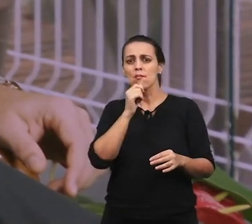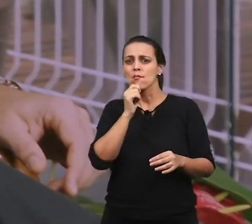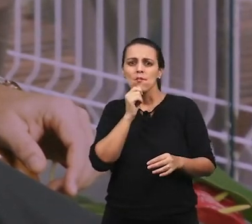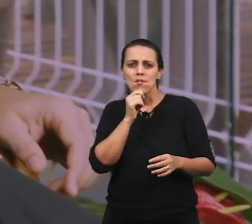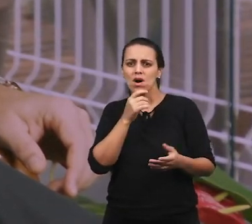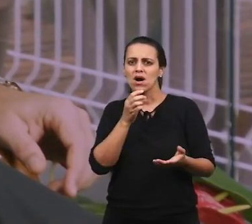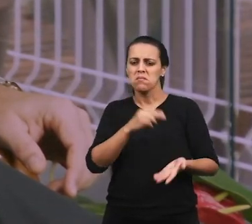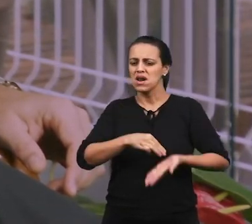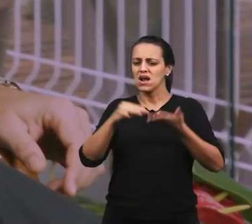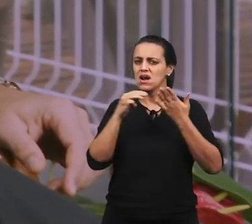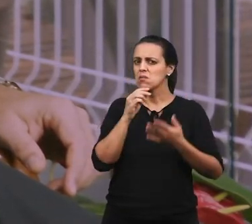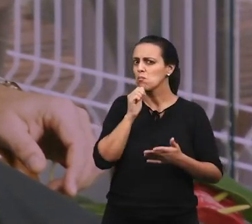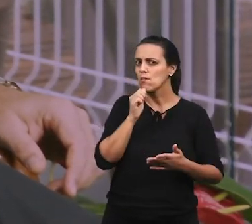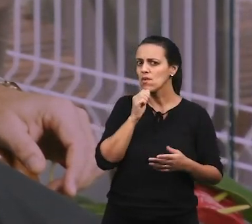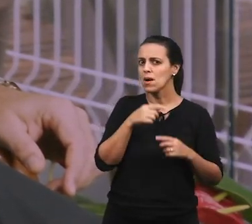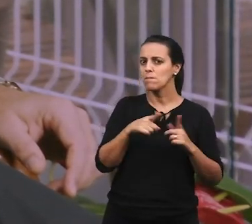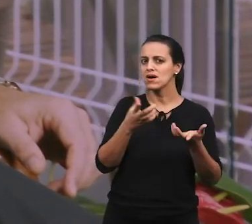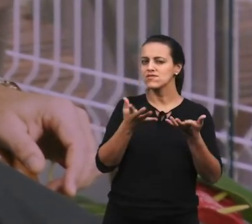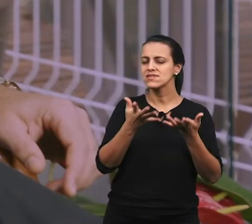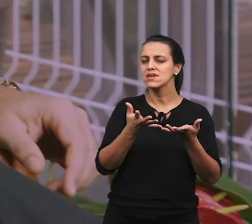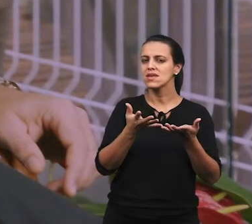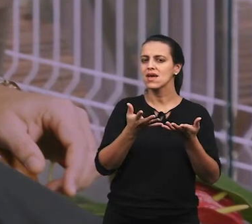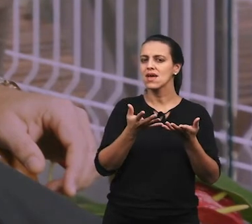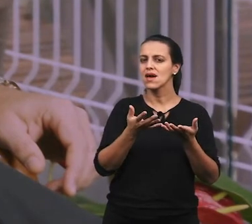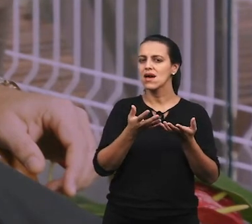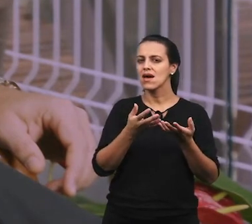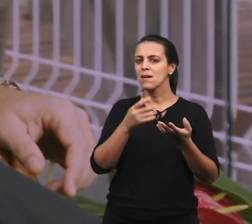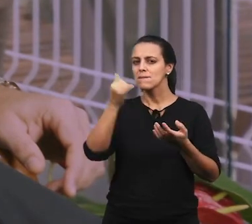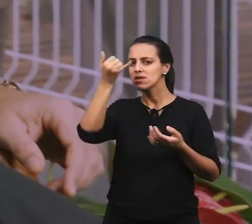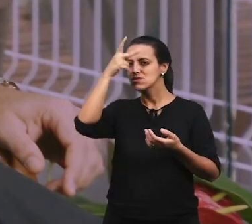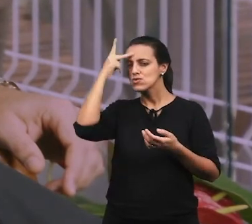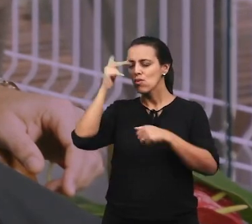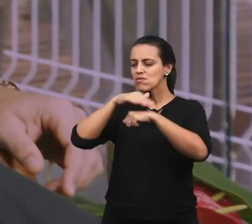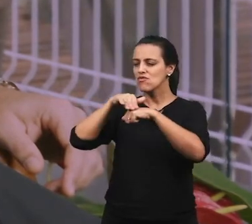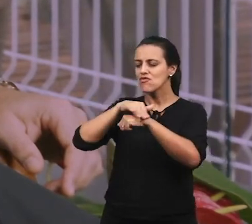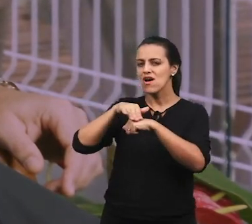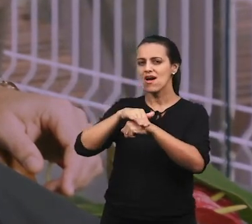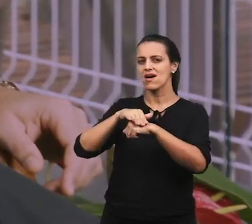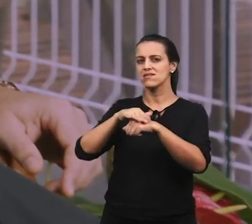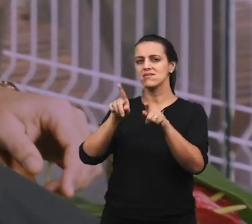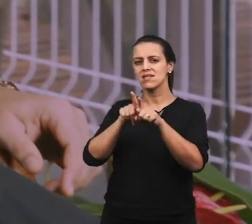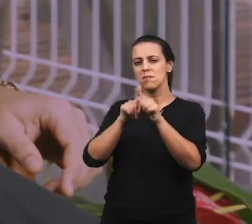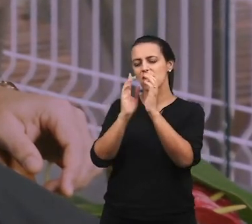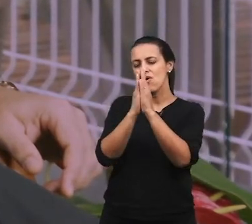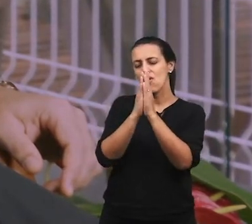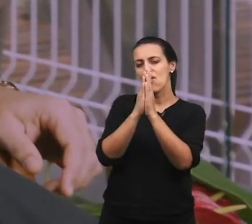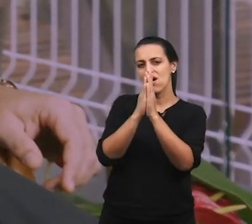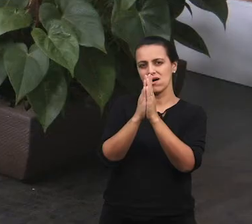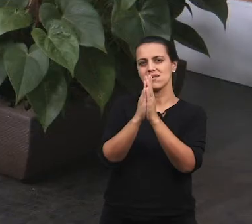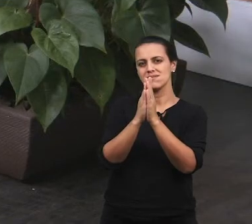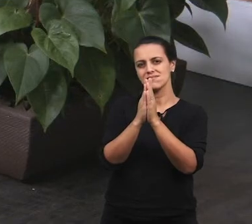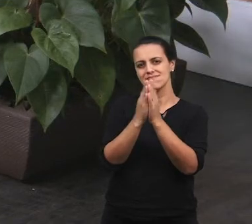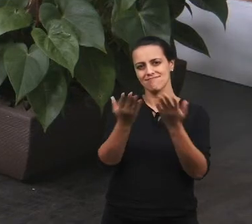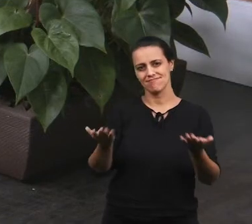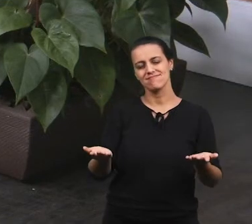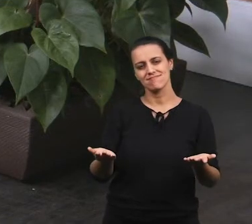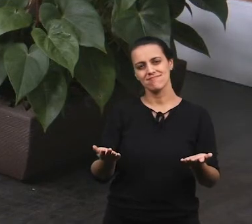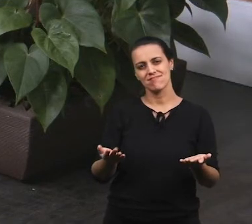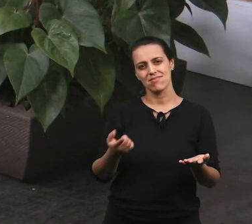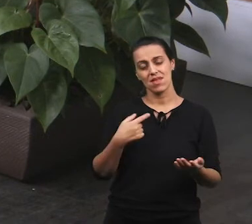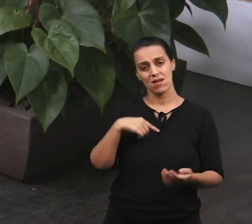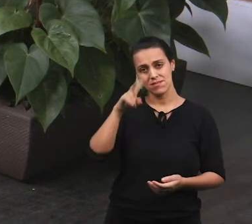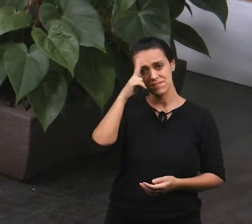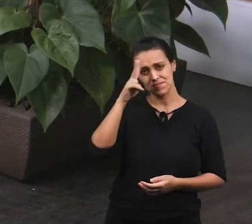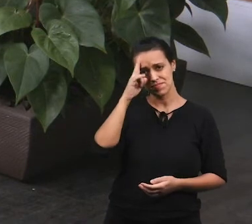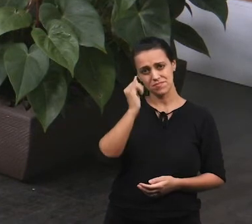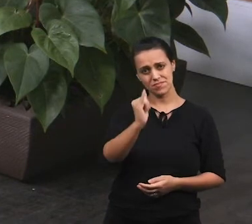пастора ответят на ваш звонок и дадут вам слово от Господа, помолятся за вас. И я